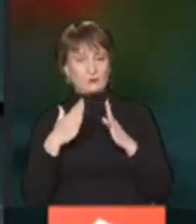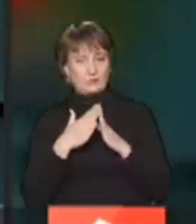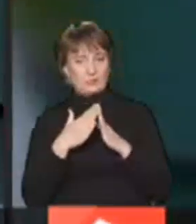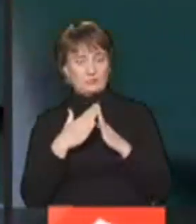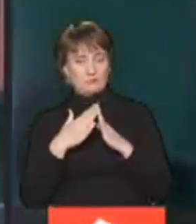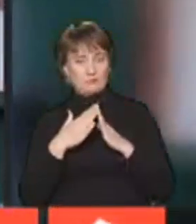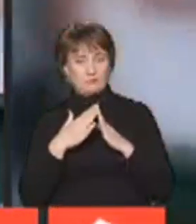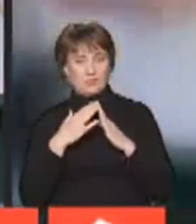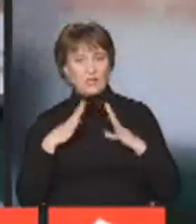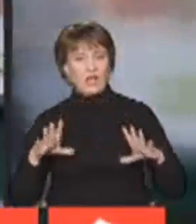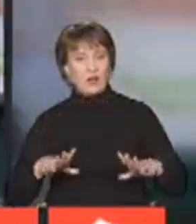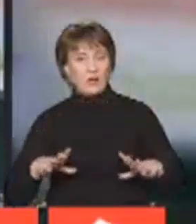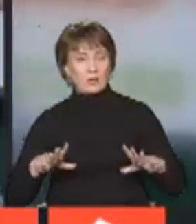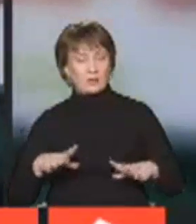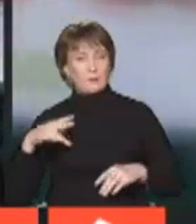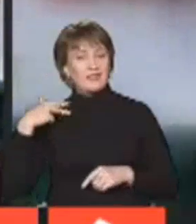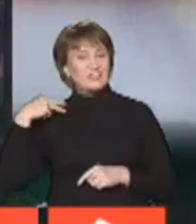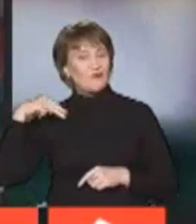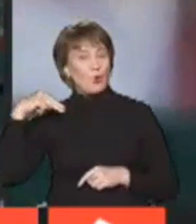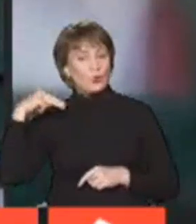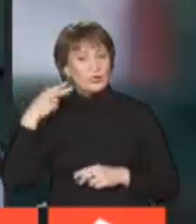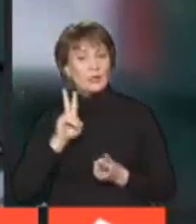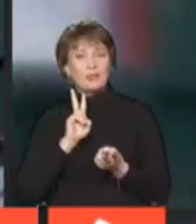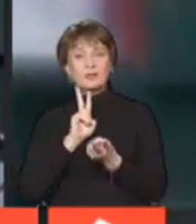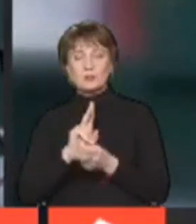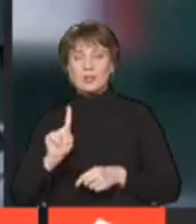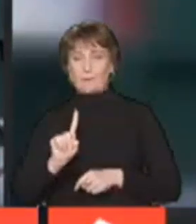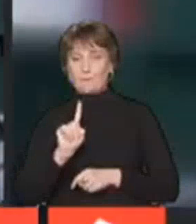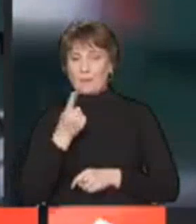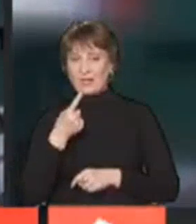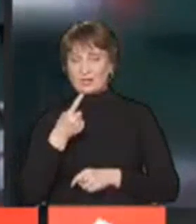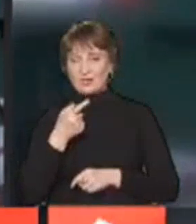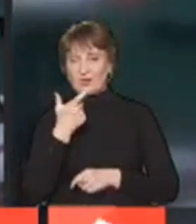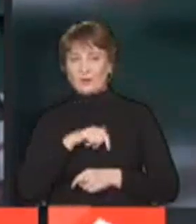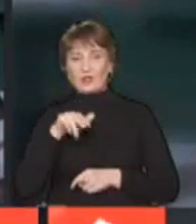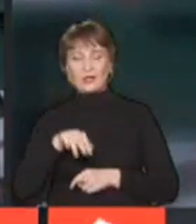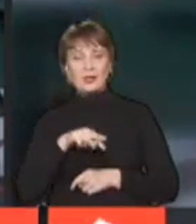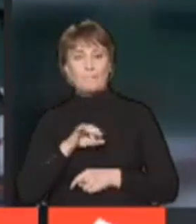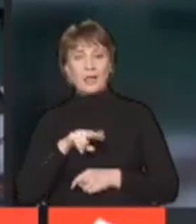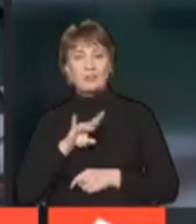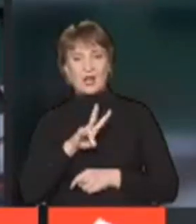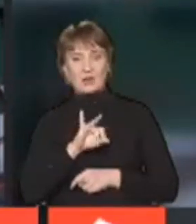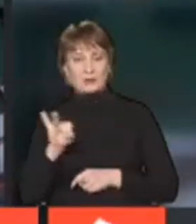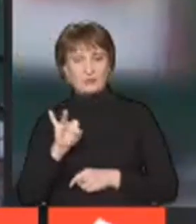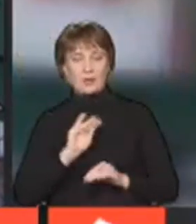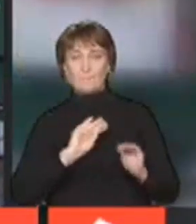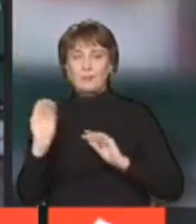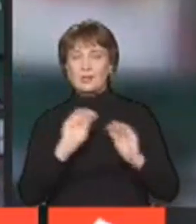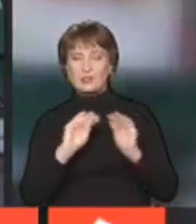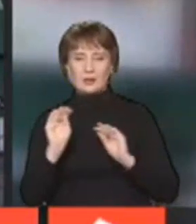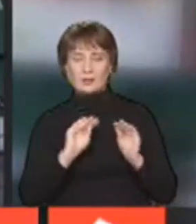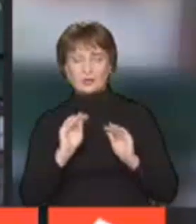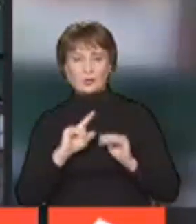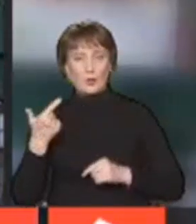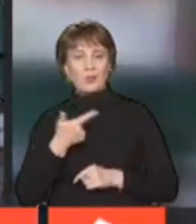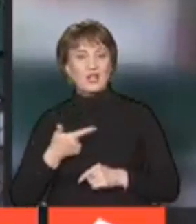кареті, запряжені кіньми із дзвониками. Зустрічала їх перша леді США, красуня Меланія Трамп. Дерево прикрашатиме блакитну